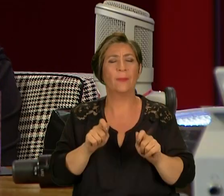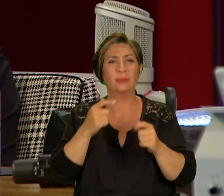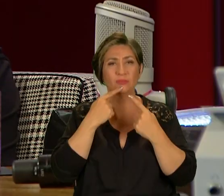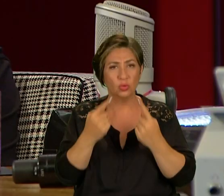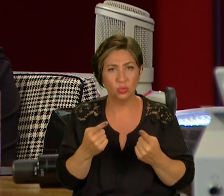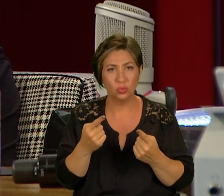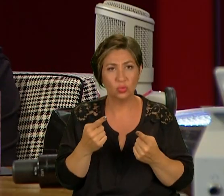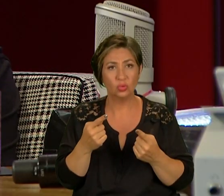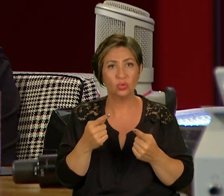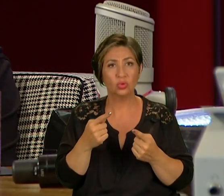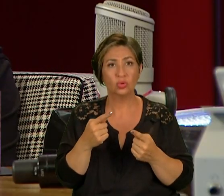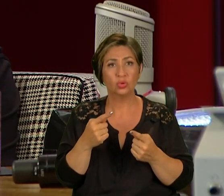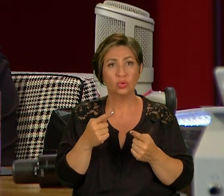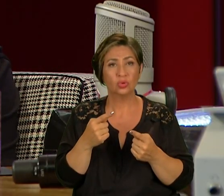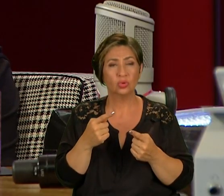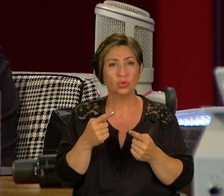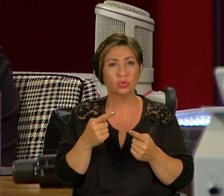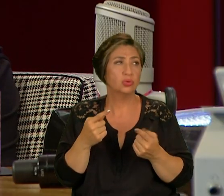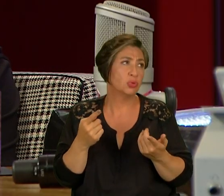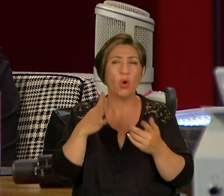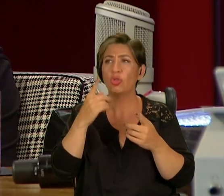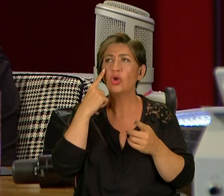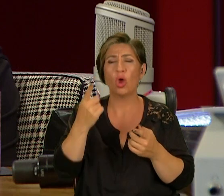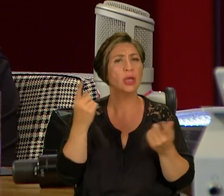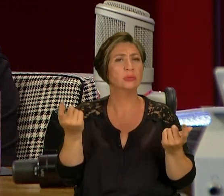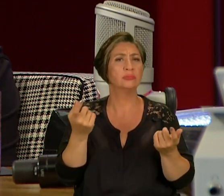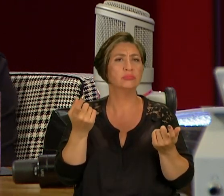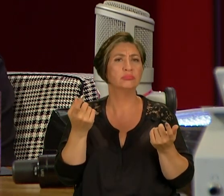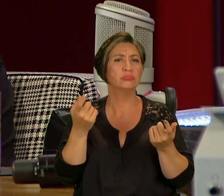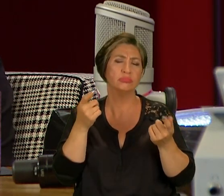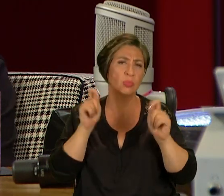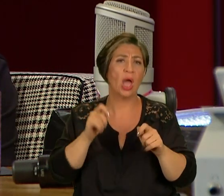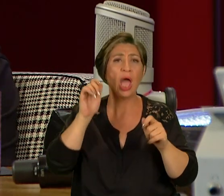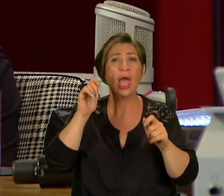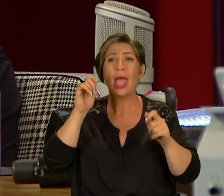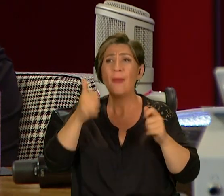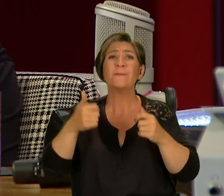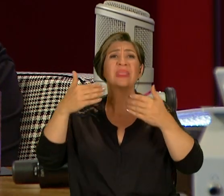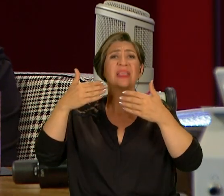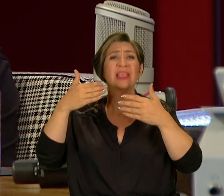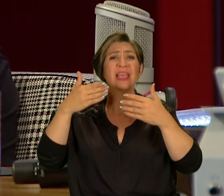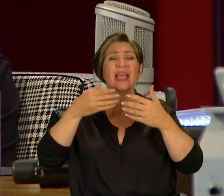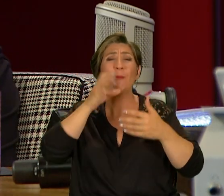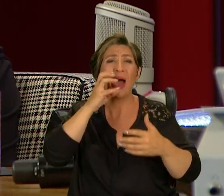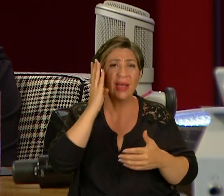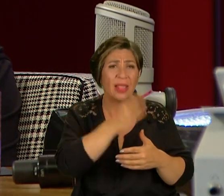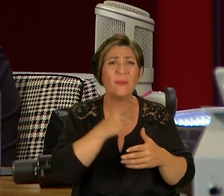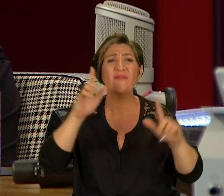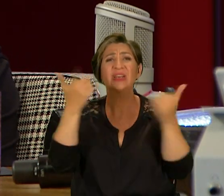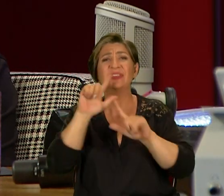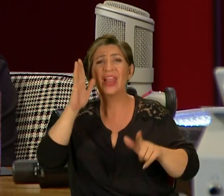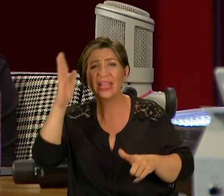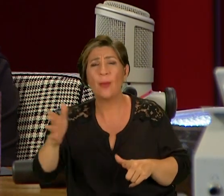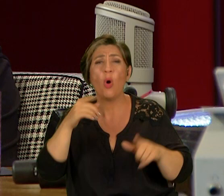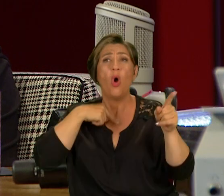yaşayalım diyoruz. Ve ona göre hareket ediyoruz. Yani her gece kulübünde çıkalım, her festivalde olalım, orada